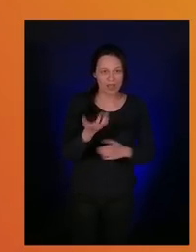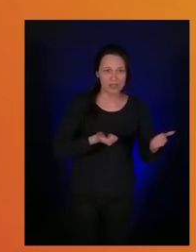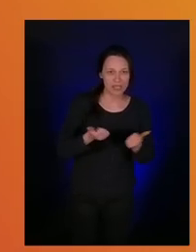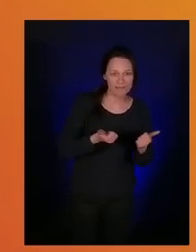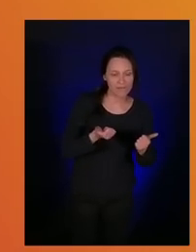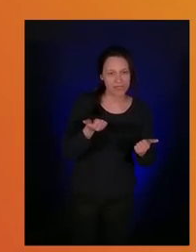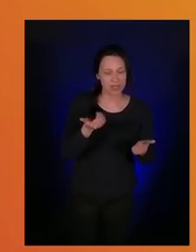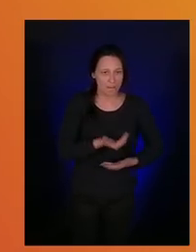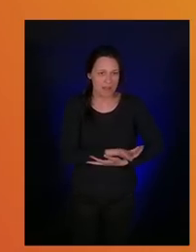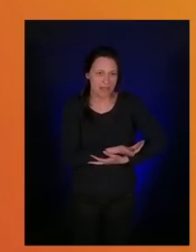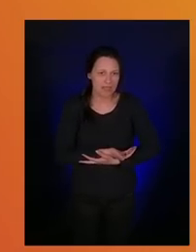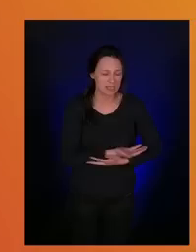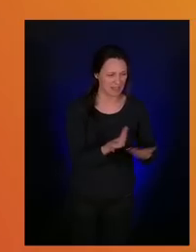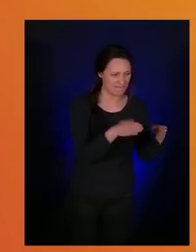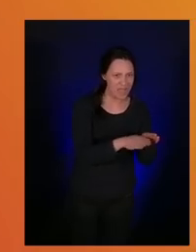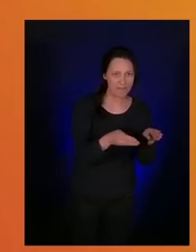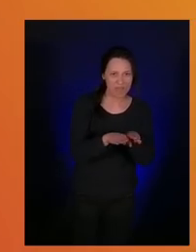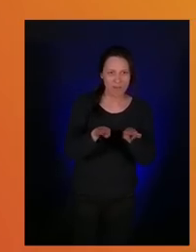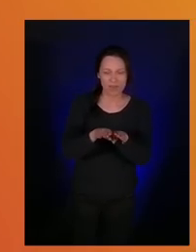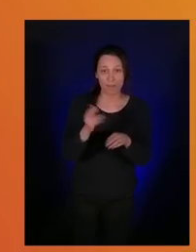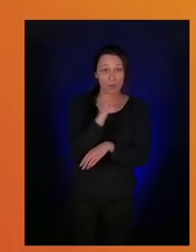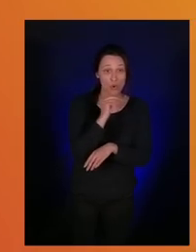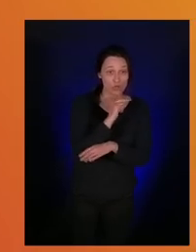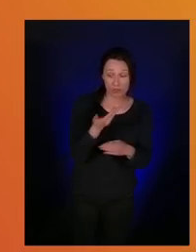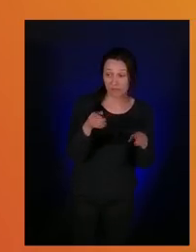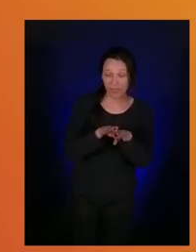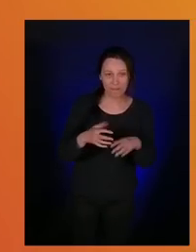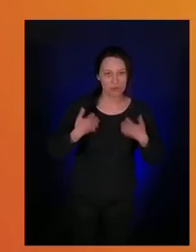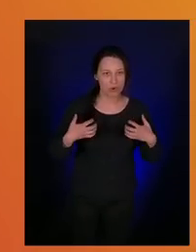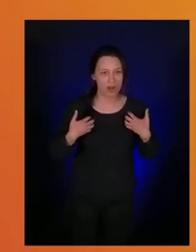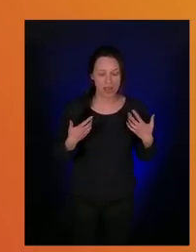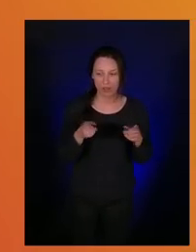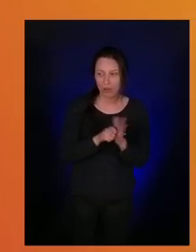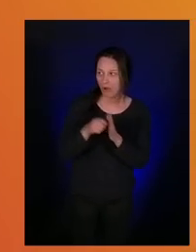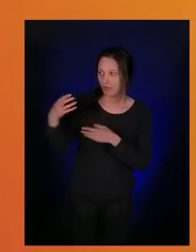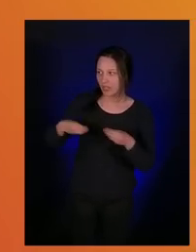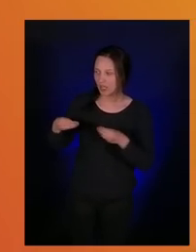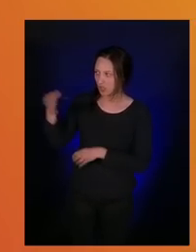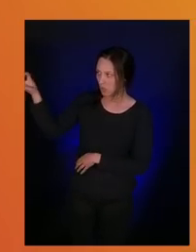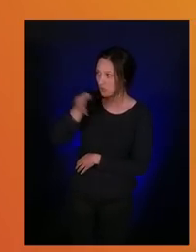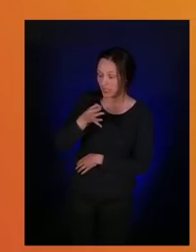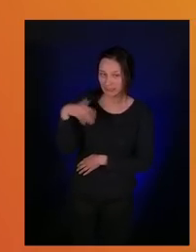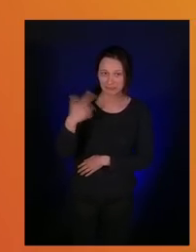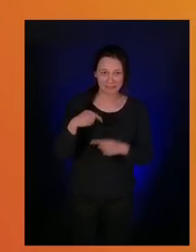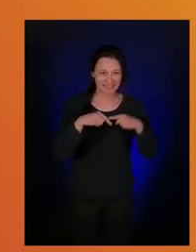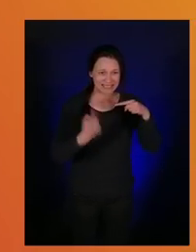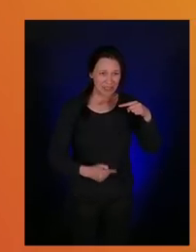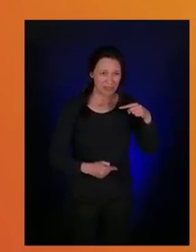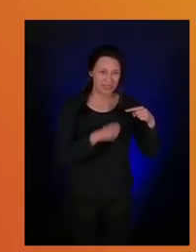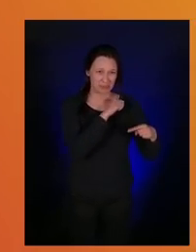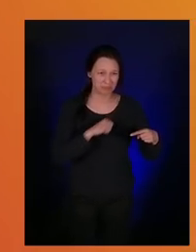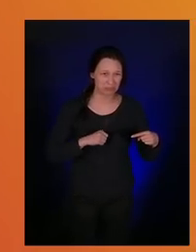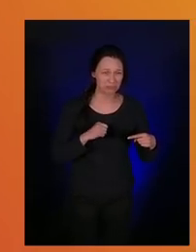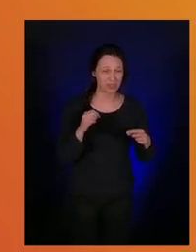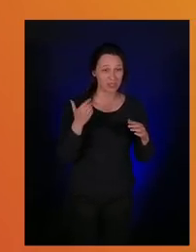maternité, d'urgence. Colère lorsque les directions nous annoncent des déficits considérables dans les hôpitaux et oublient